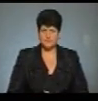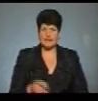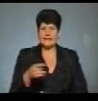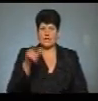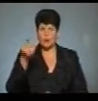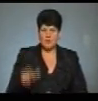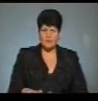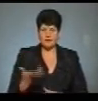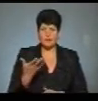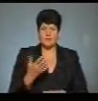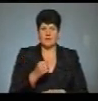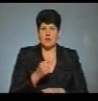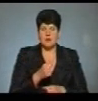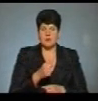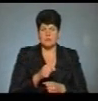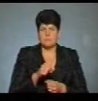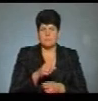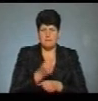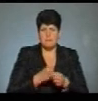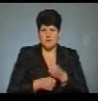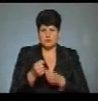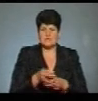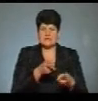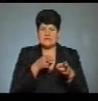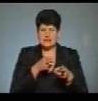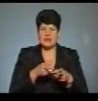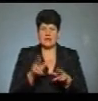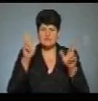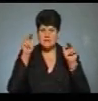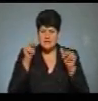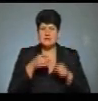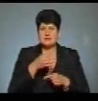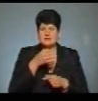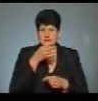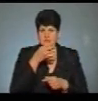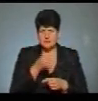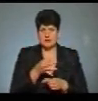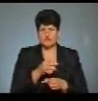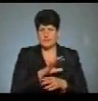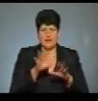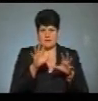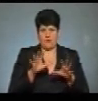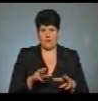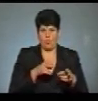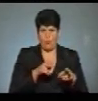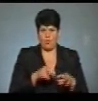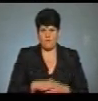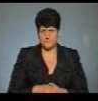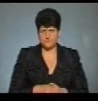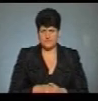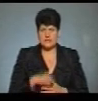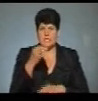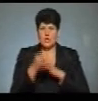Тернополянин, який на Великдень застрелив зайця і виклав відео в соцмережі, зізнався у незаконному полюванні. За добу